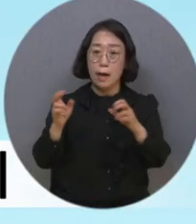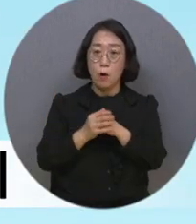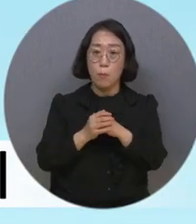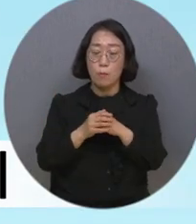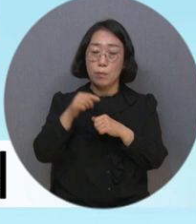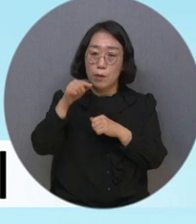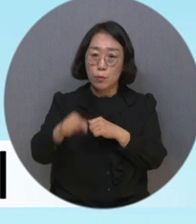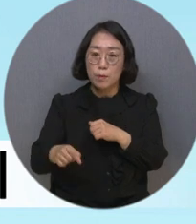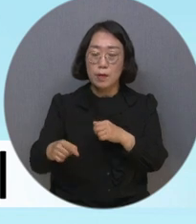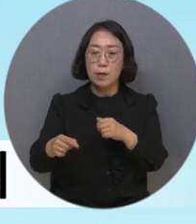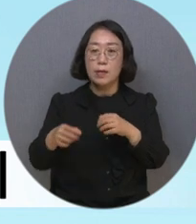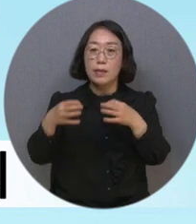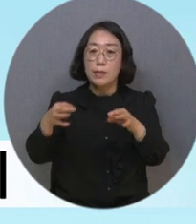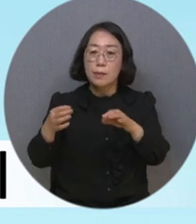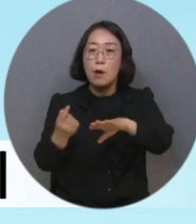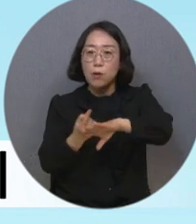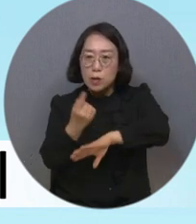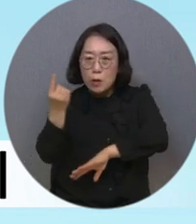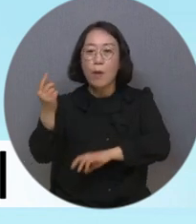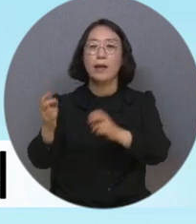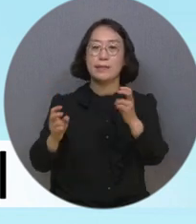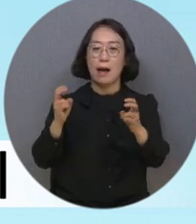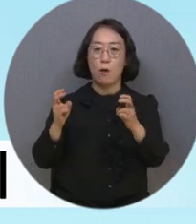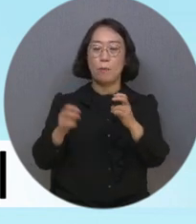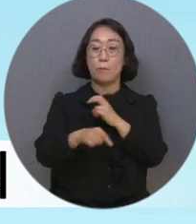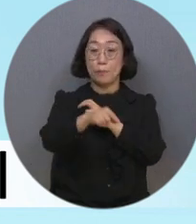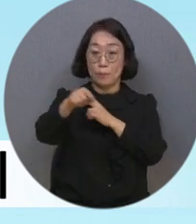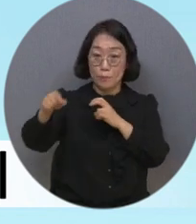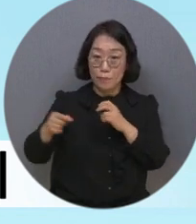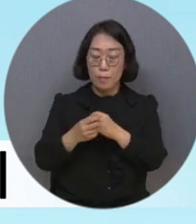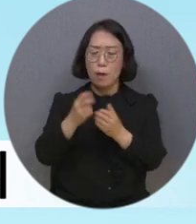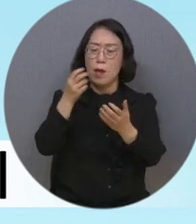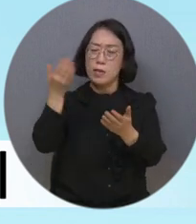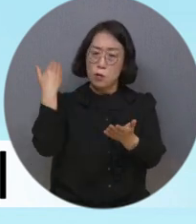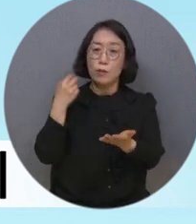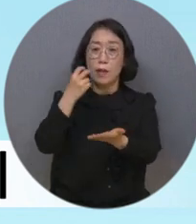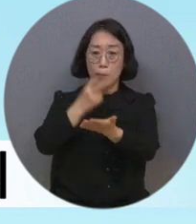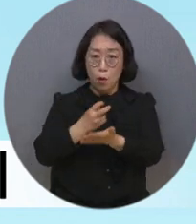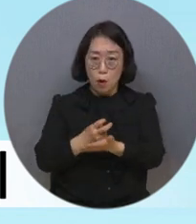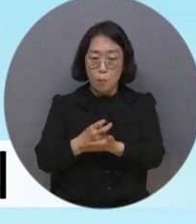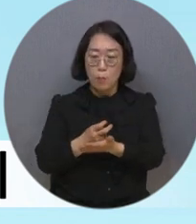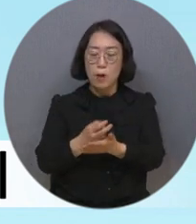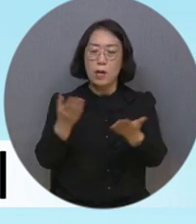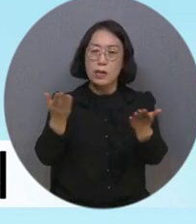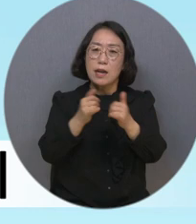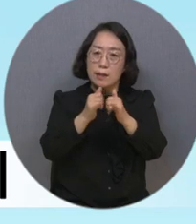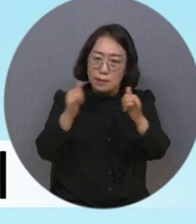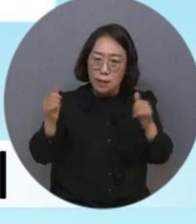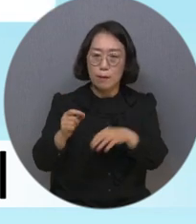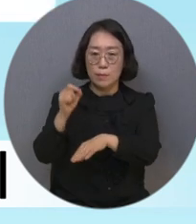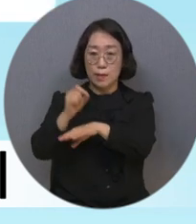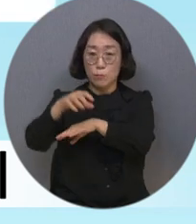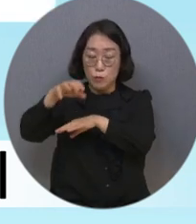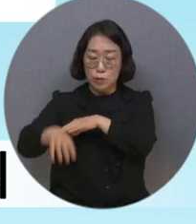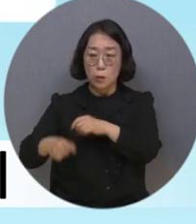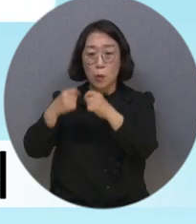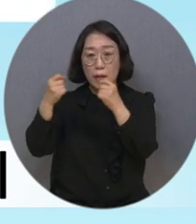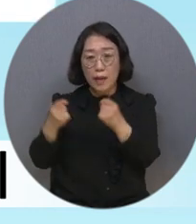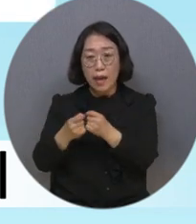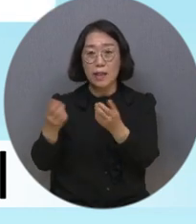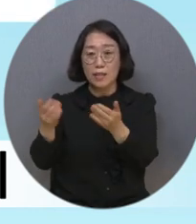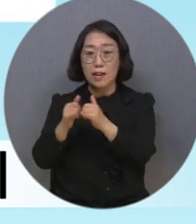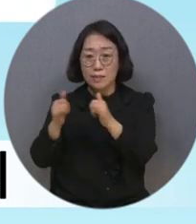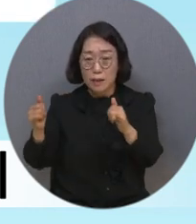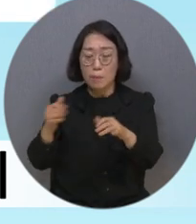전자금융업자와 같은 비금융회사를 이르는 것으로 보험업법은 보험회사 임직원, 보험 대리점, 보험 설계사만 모집